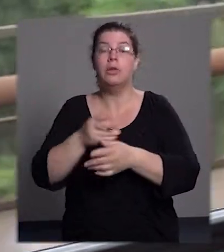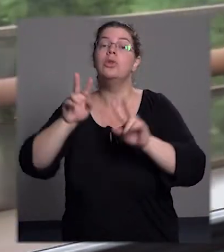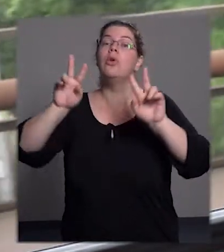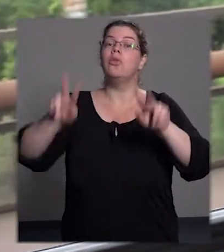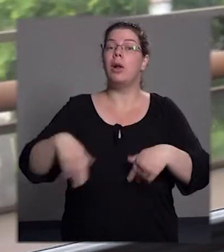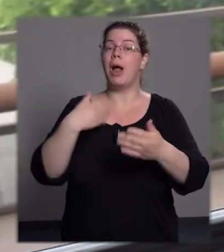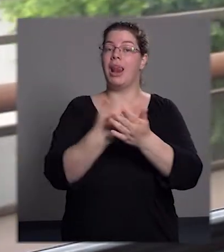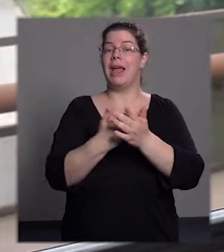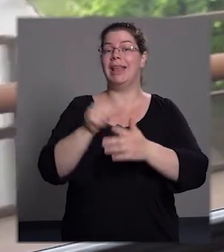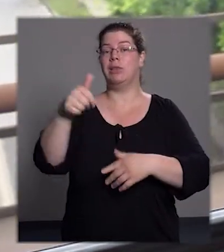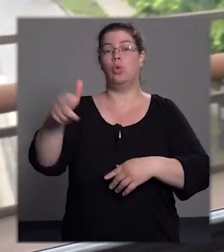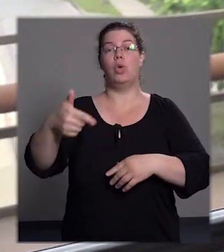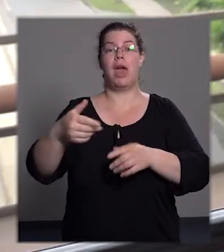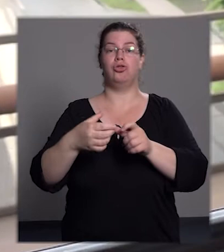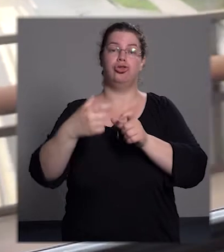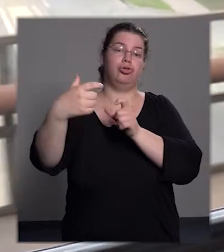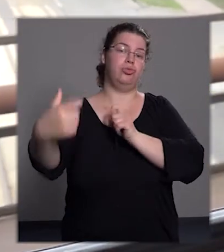üres kapacitása, és